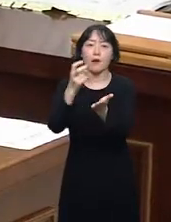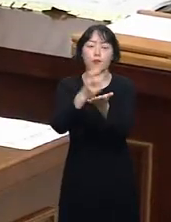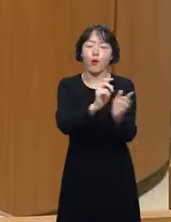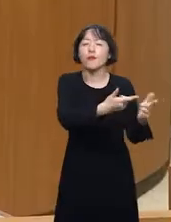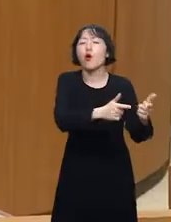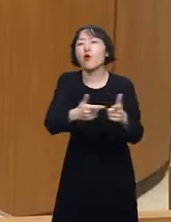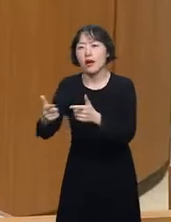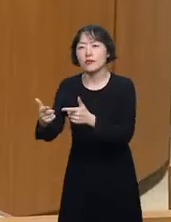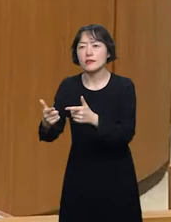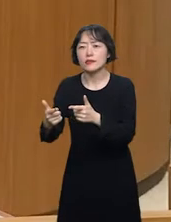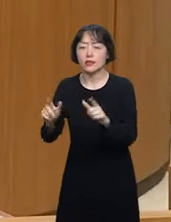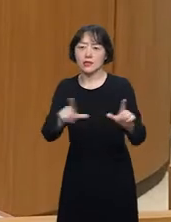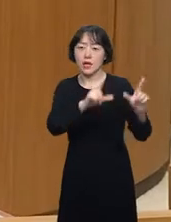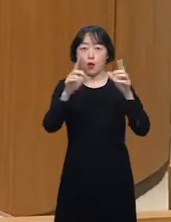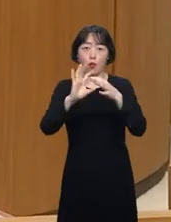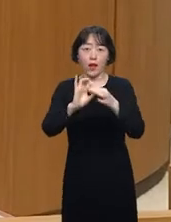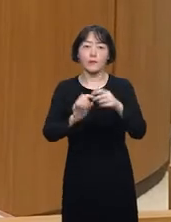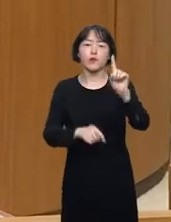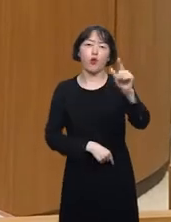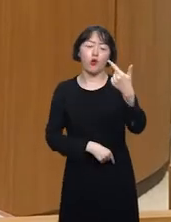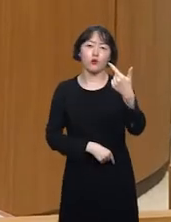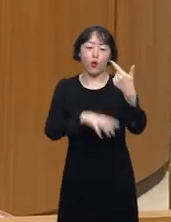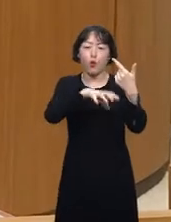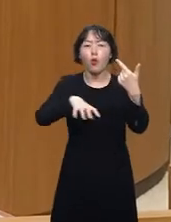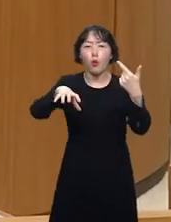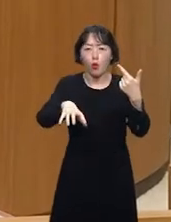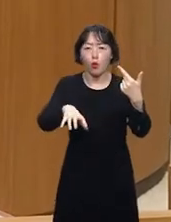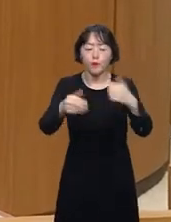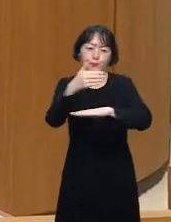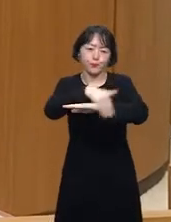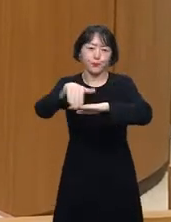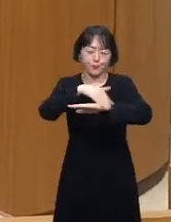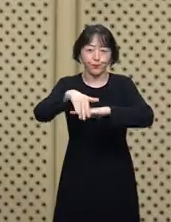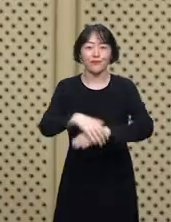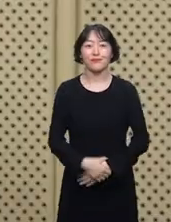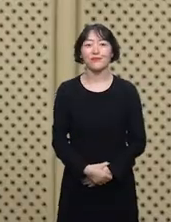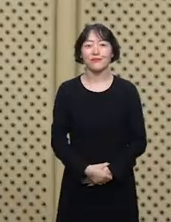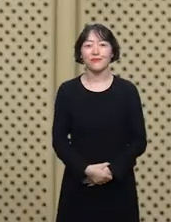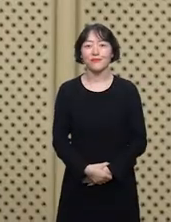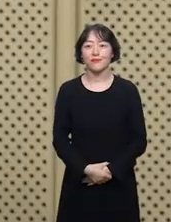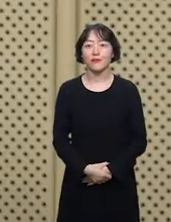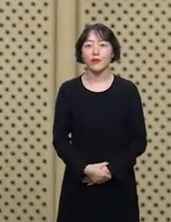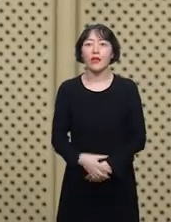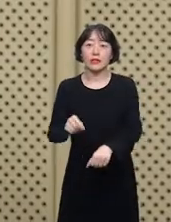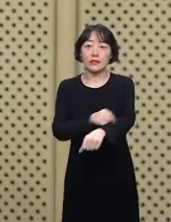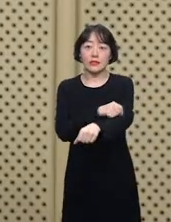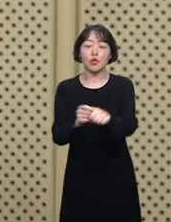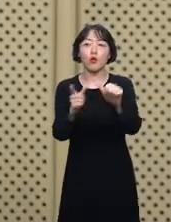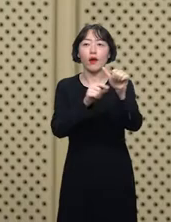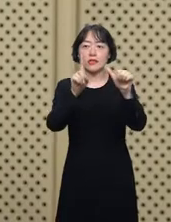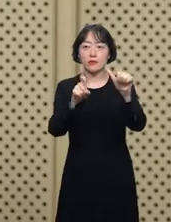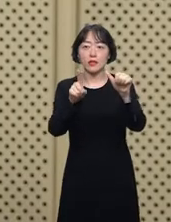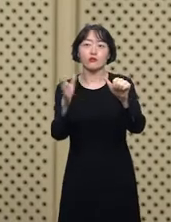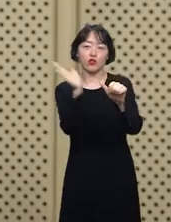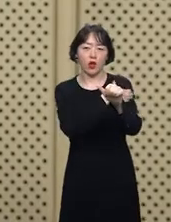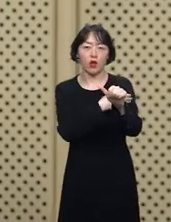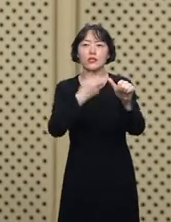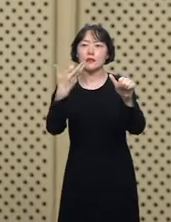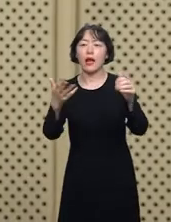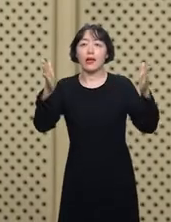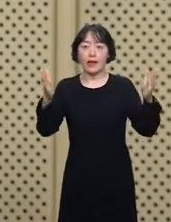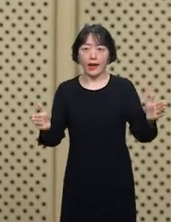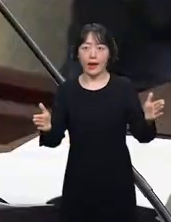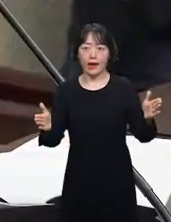등 시민생활과 밀접한 16건의 안건을 처리할 예정인데요. 특히 5월 11일부터